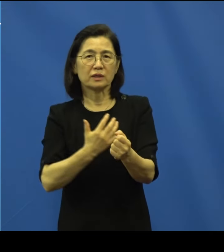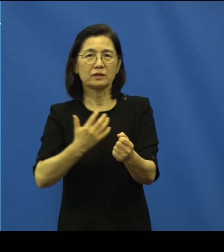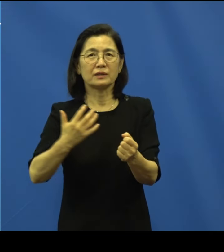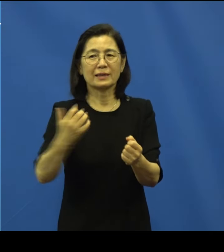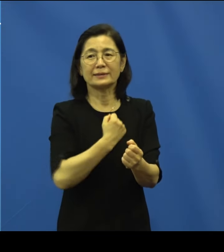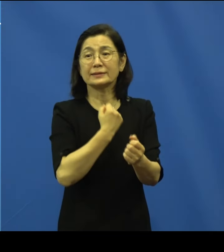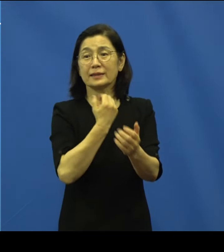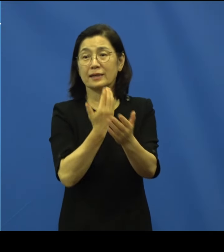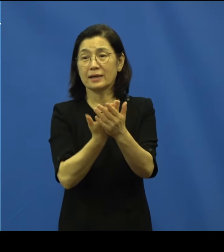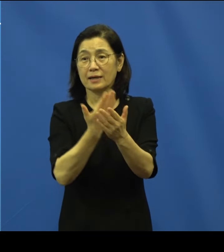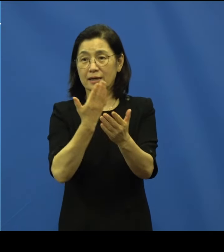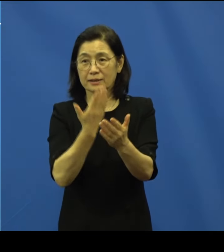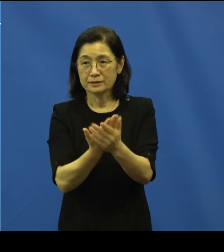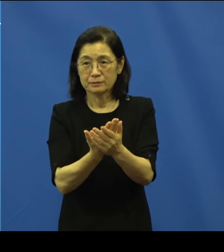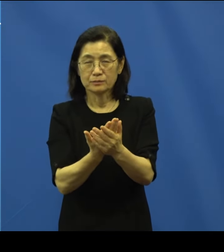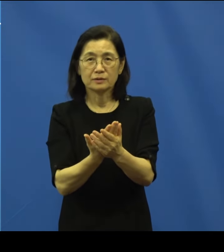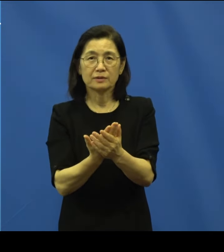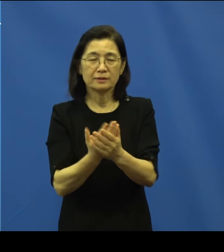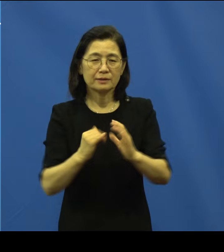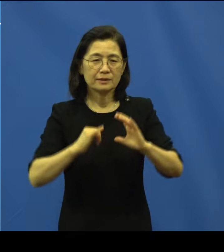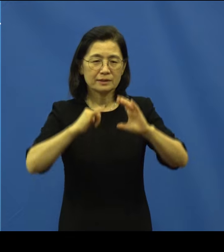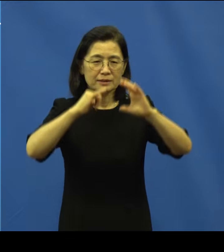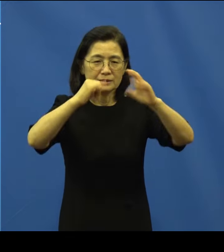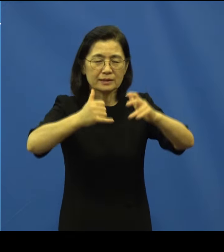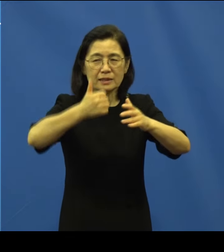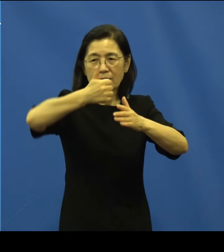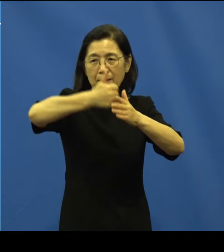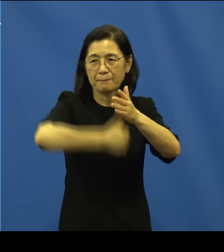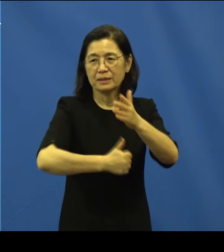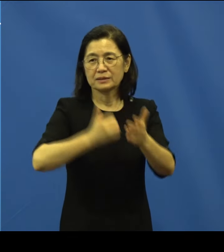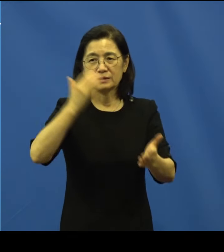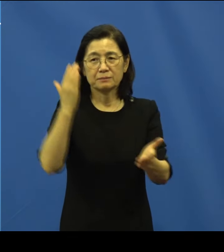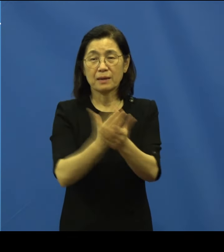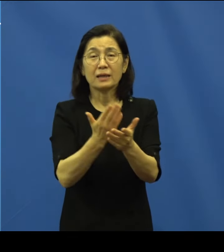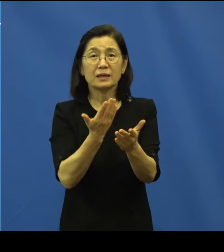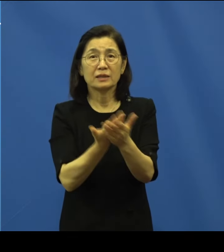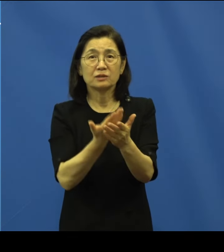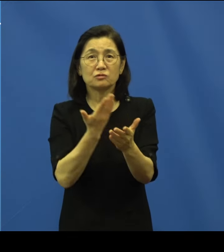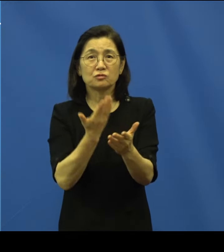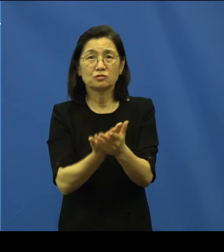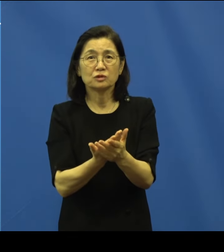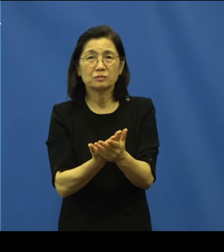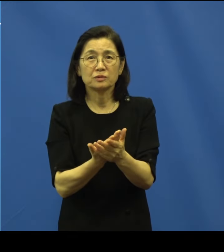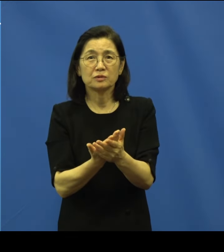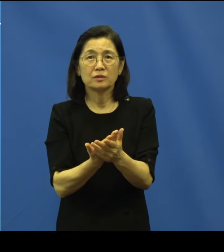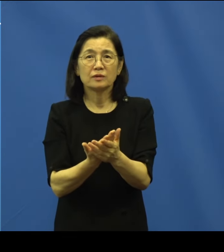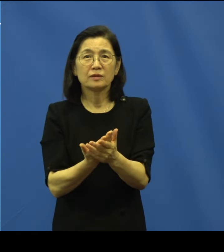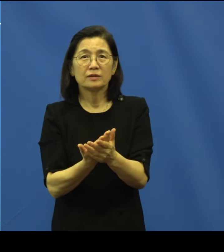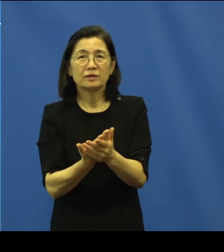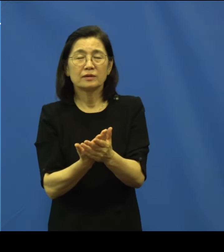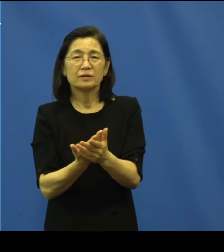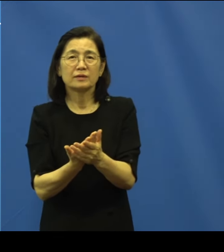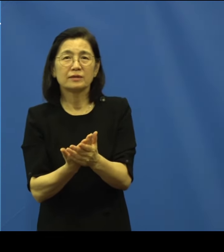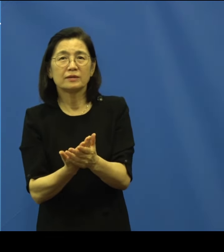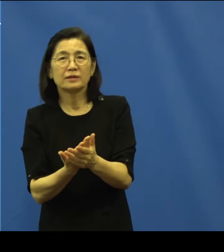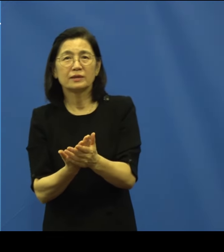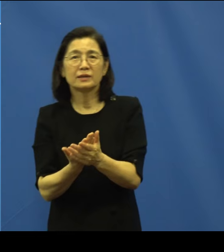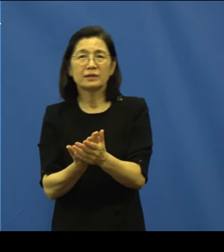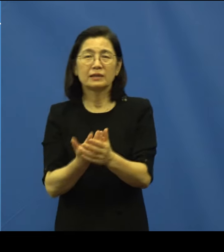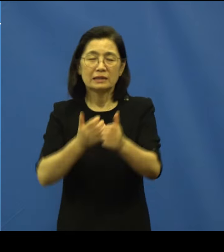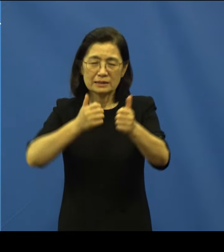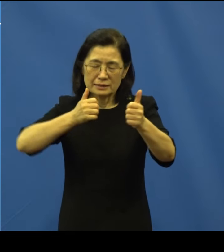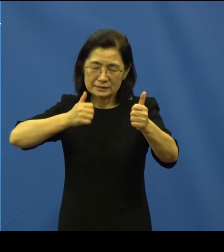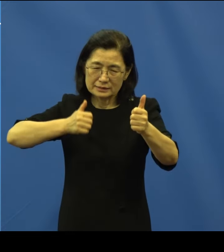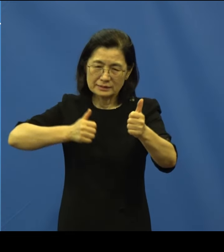주십시오. 이 세상의 포로가 되지 않게 하여 주시옵소서. 그리고 여러분, 이러면 그 다음에 뭐예요? 승리를